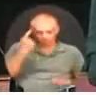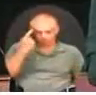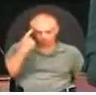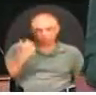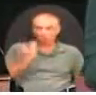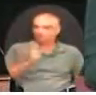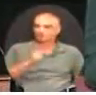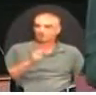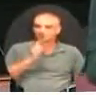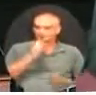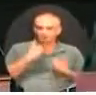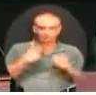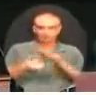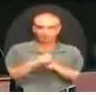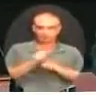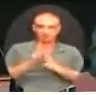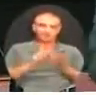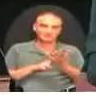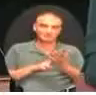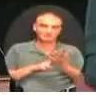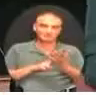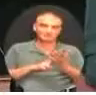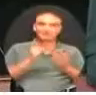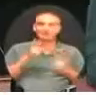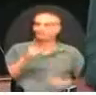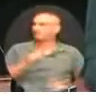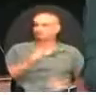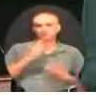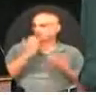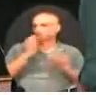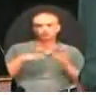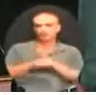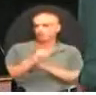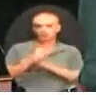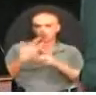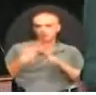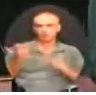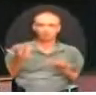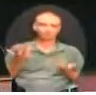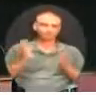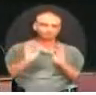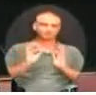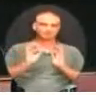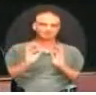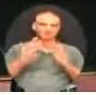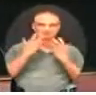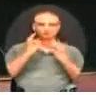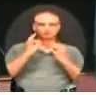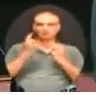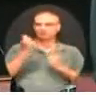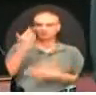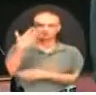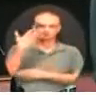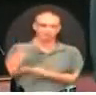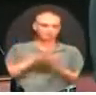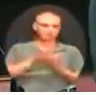יודעת, אף אם את לא מראיינת אותי על ענייני כדורגל, ובצדק, אבל כאן זה לא סיפור של כדורגל רק. זה באמת סיפור של כספי